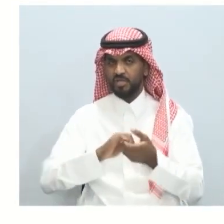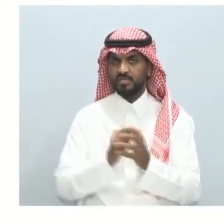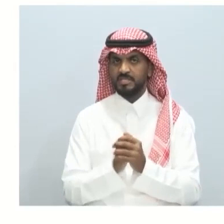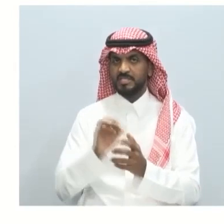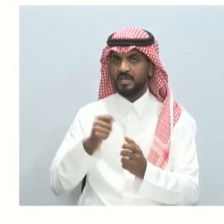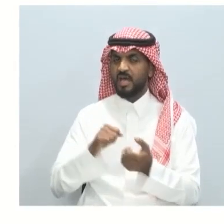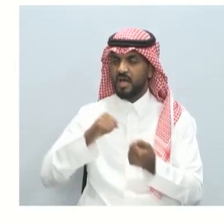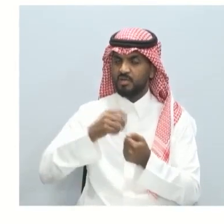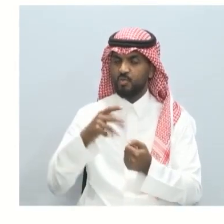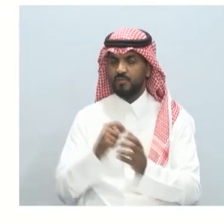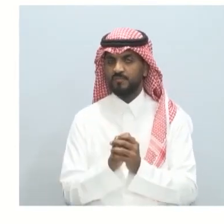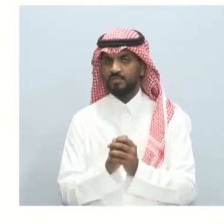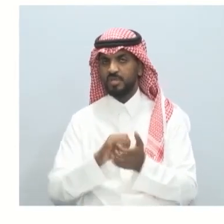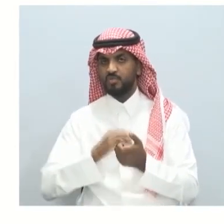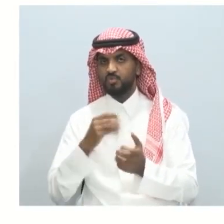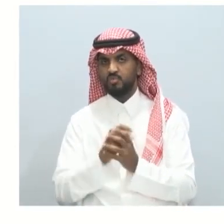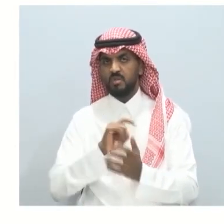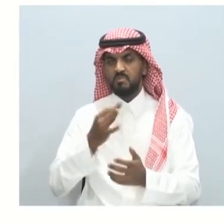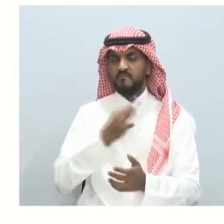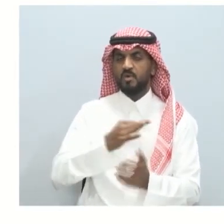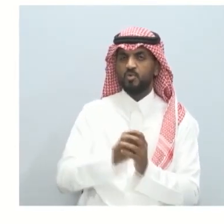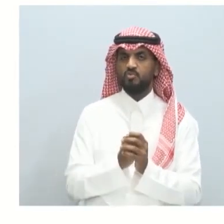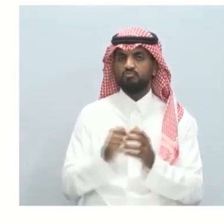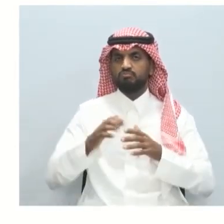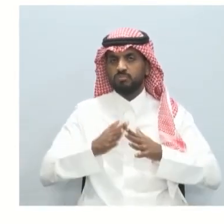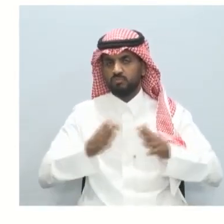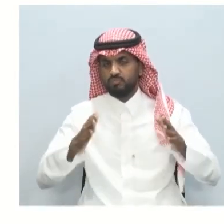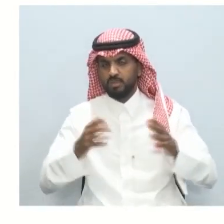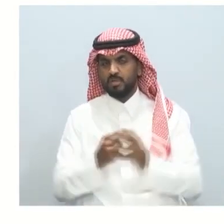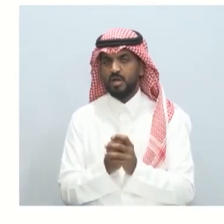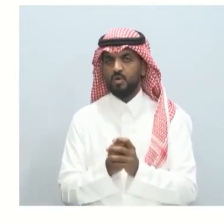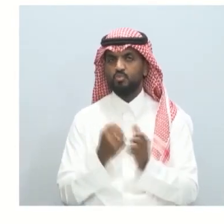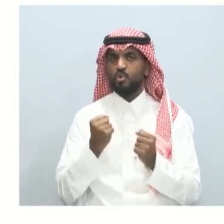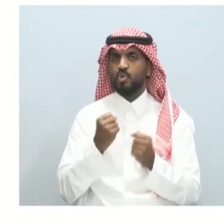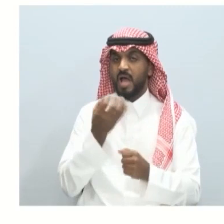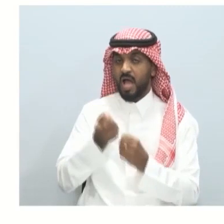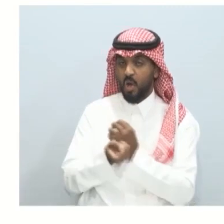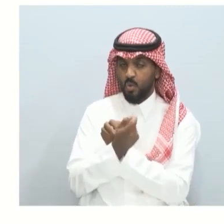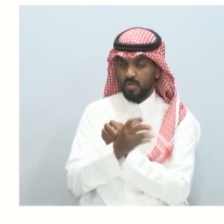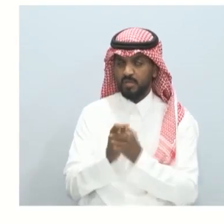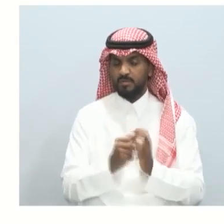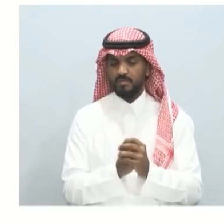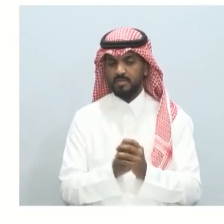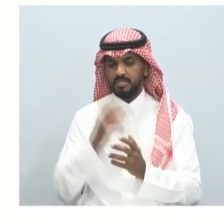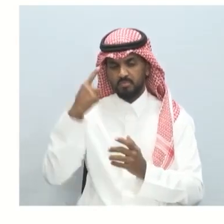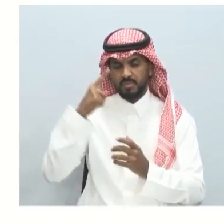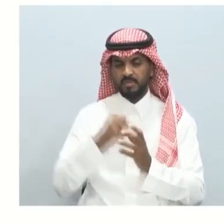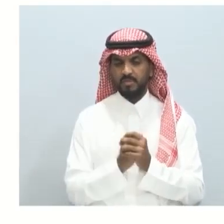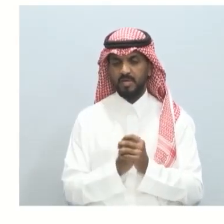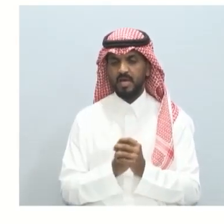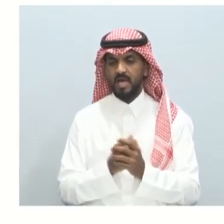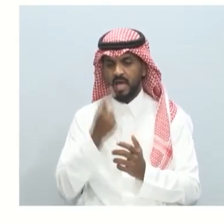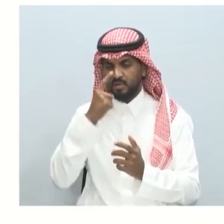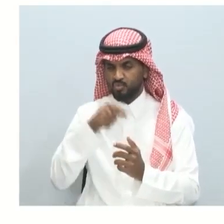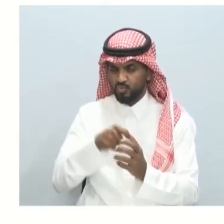نواف شقيقه سعود ولم ينفعه وزنه الزائد او دوائه المقوي على حسب ظنه اقر سعود